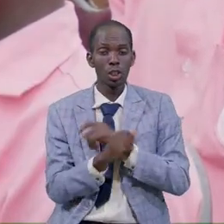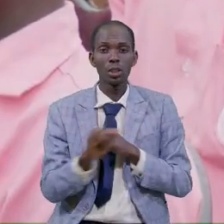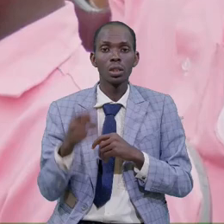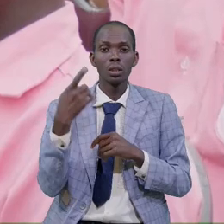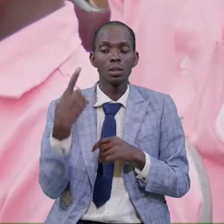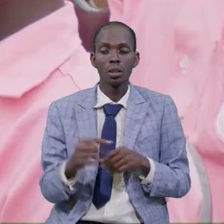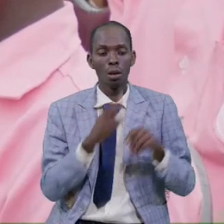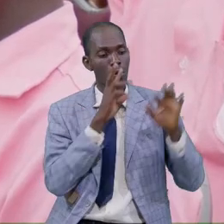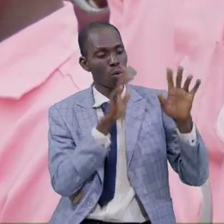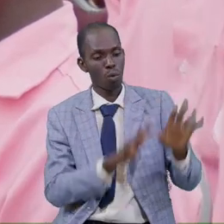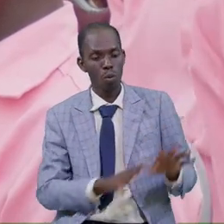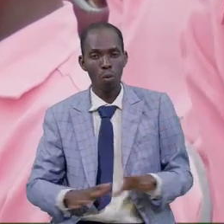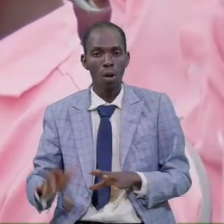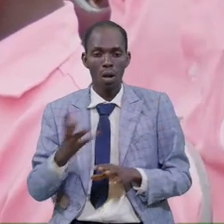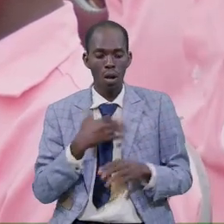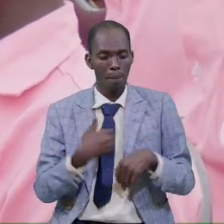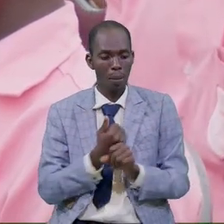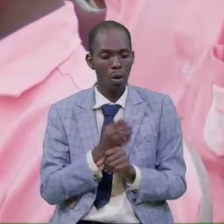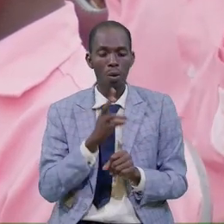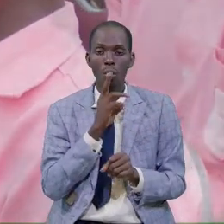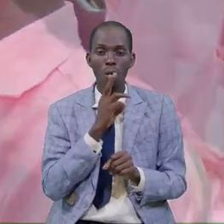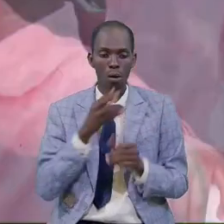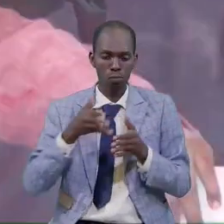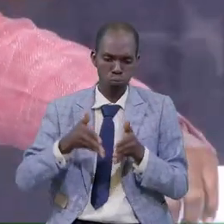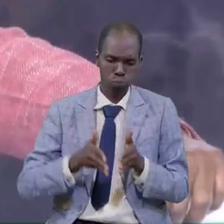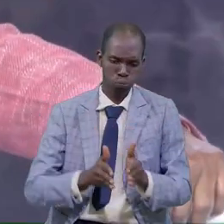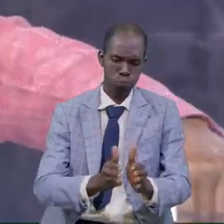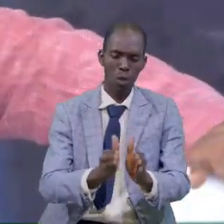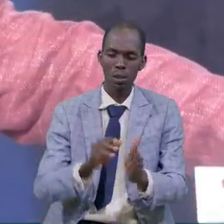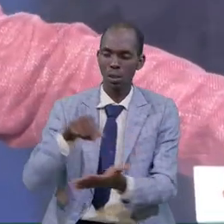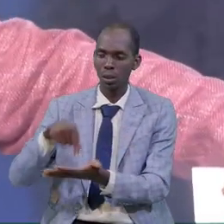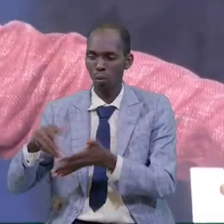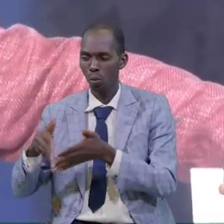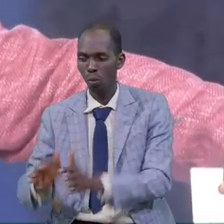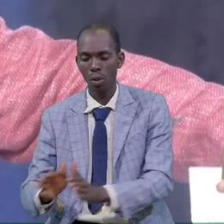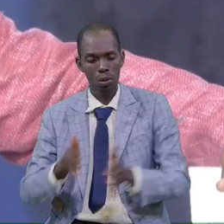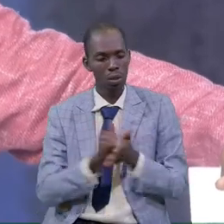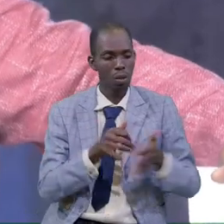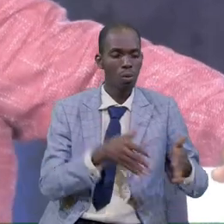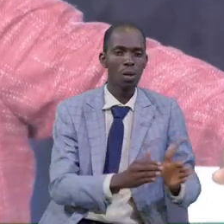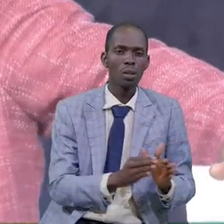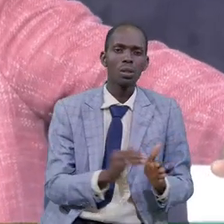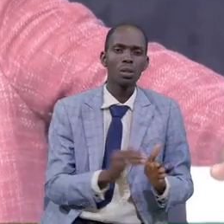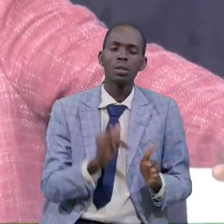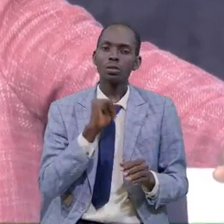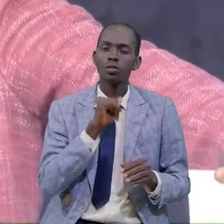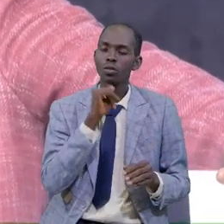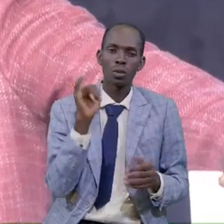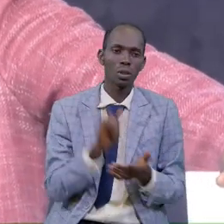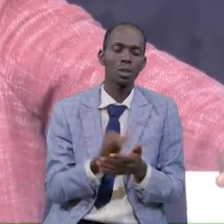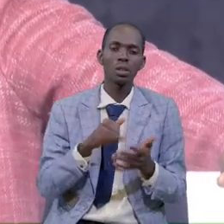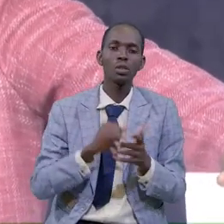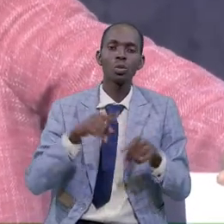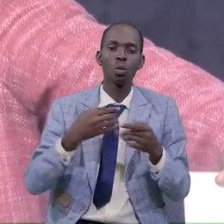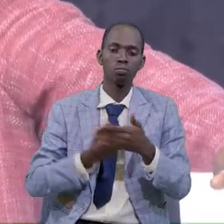rivières et canaliser l'eau, les rivières telles? Ça va au-delà de ça. Changer